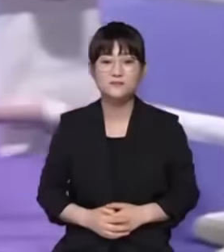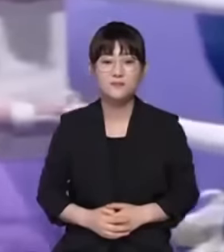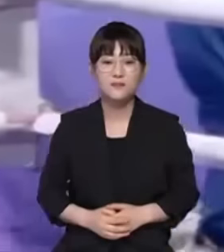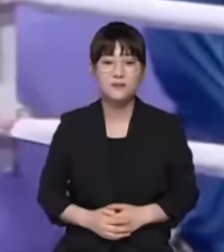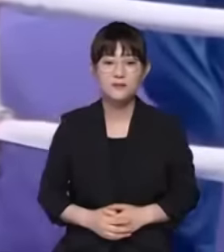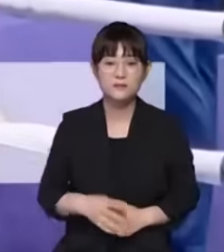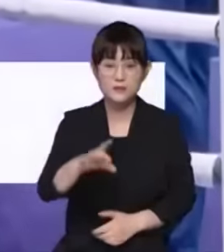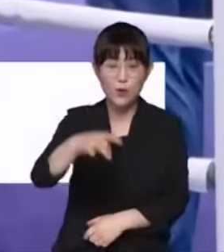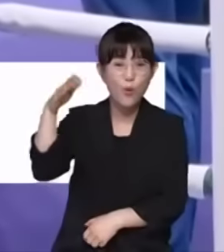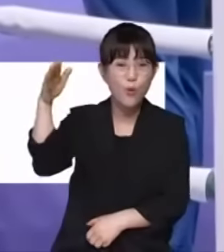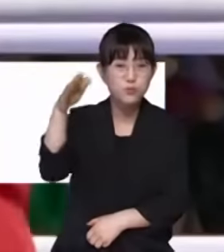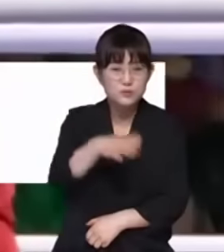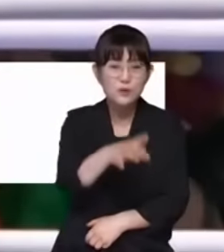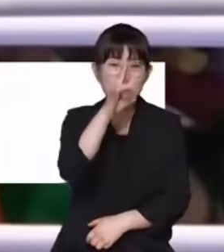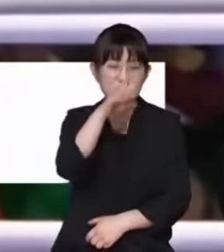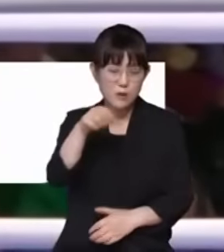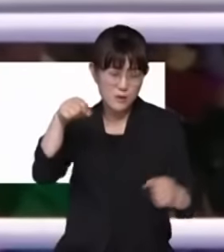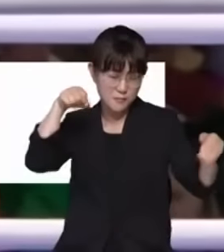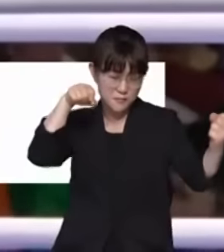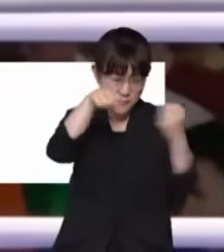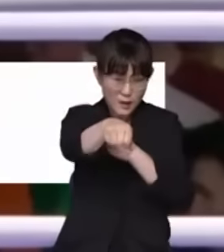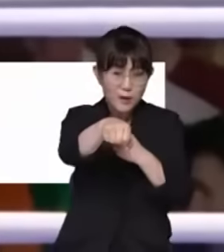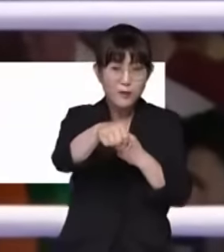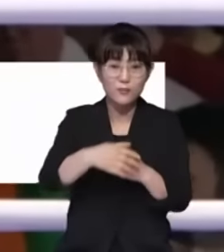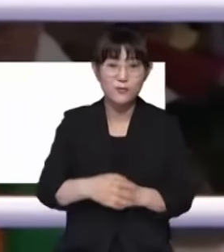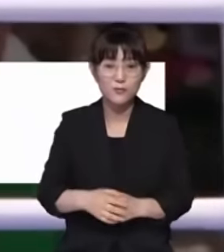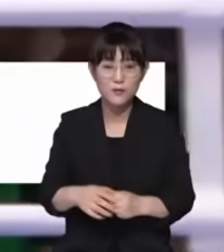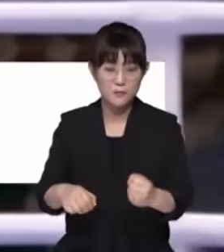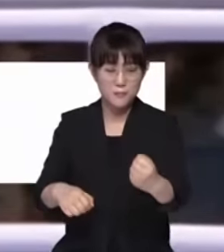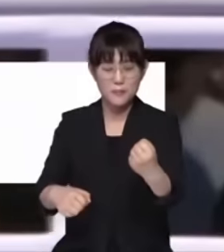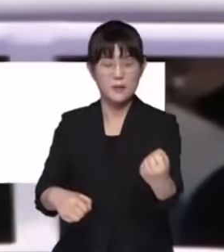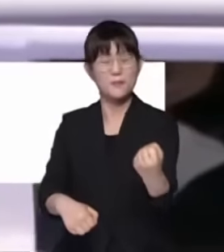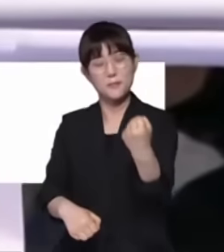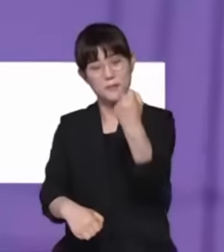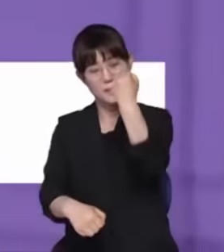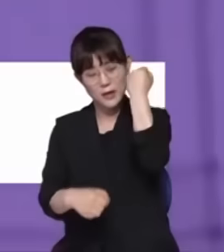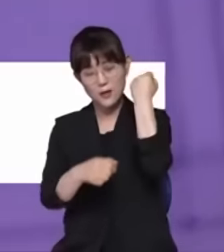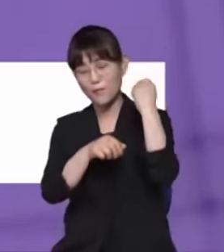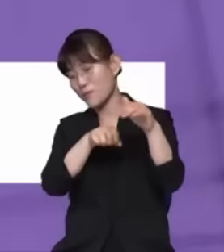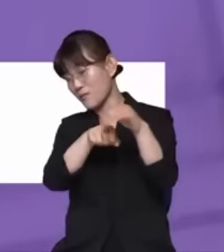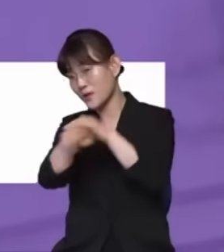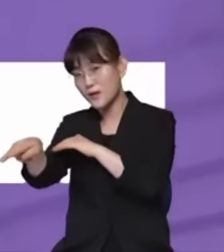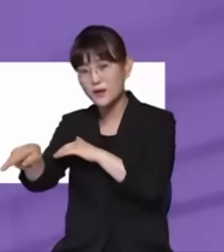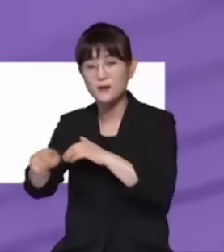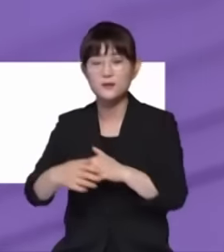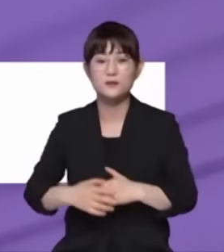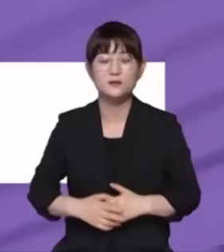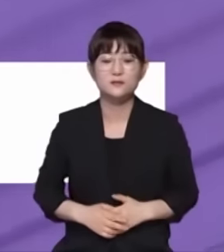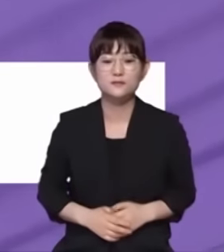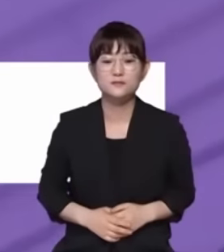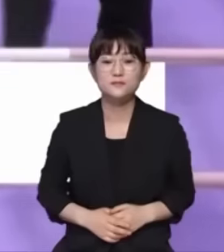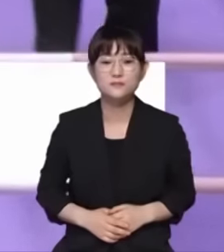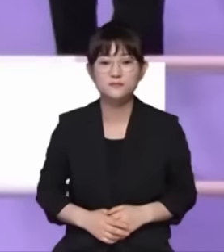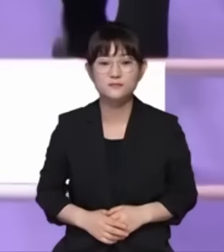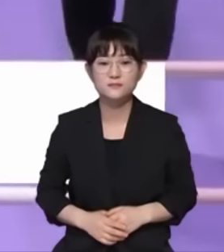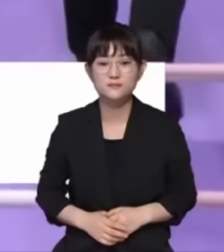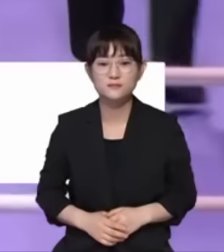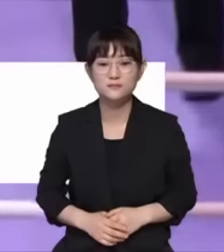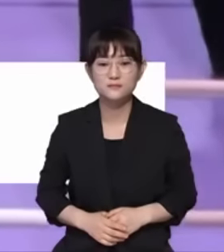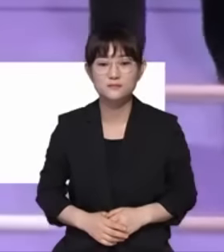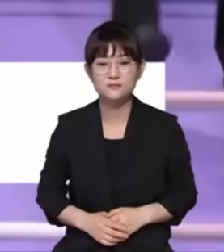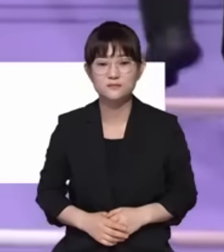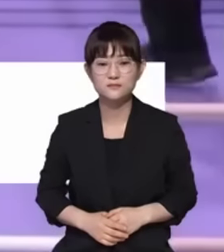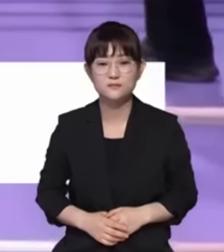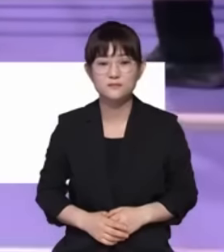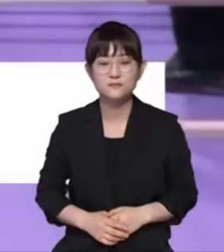카운터를 적중시키며 초반부터 우위를 점하더니 불리한 상황을 뒤집으려 상대 선수가 거칠게 쏟아내는 주먹을 빠른